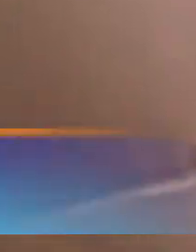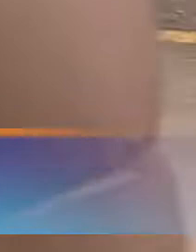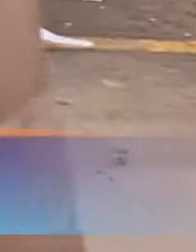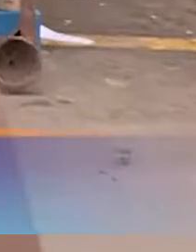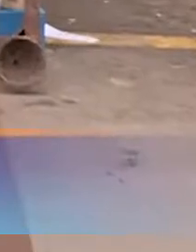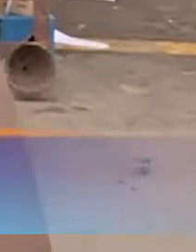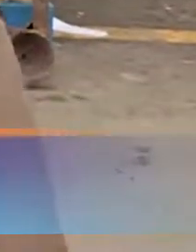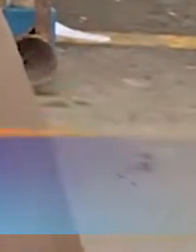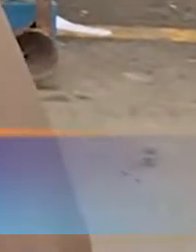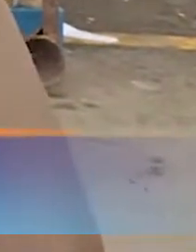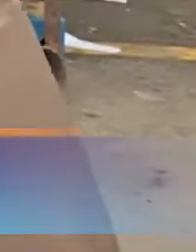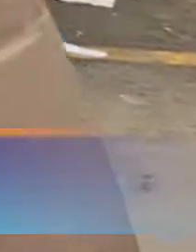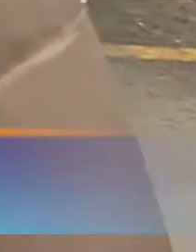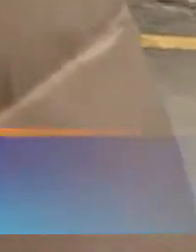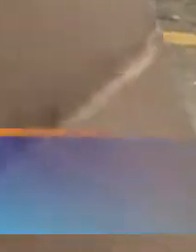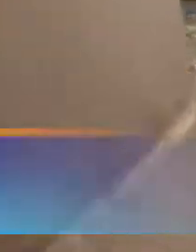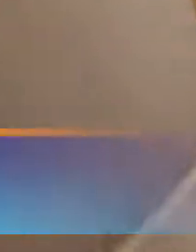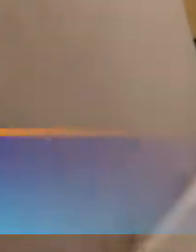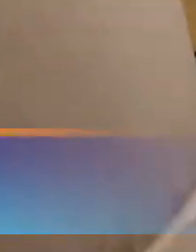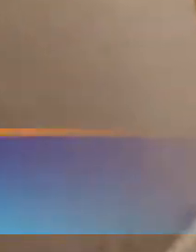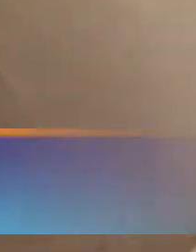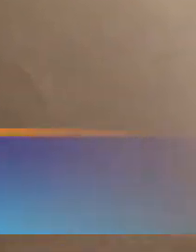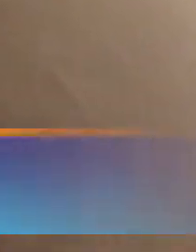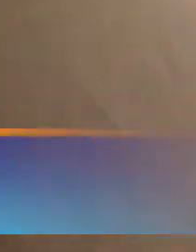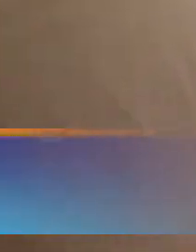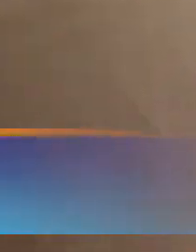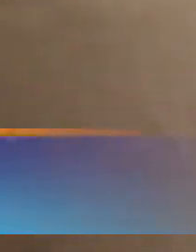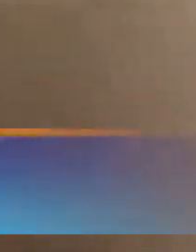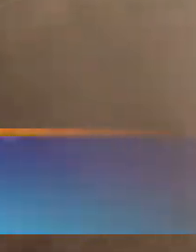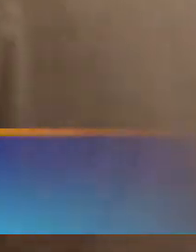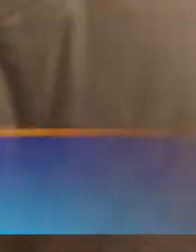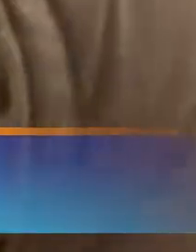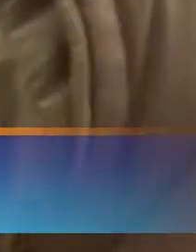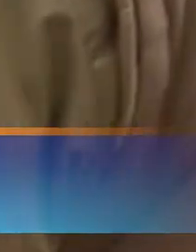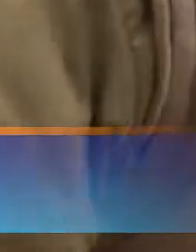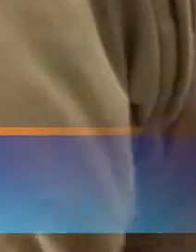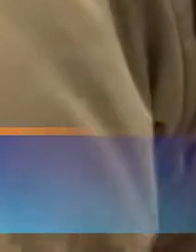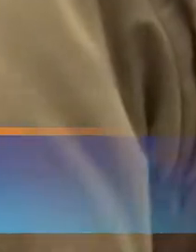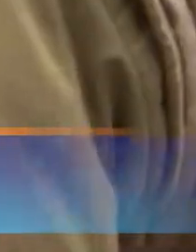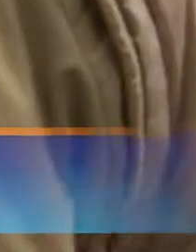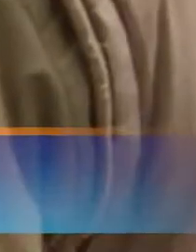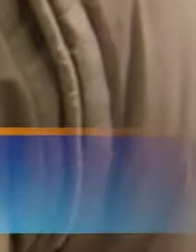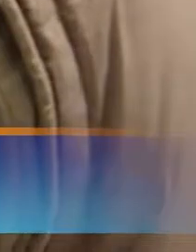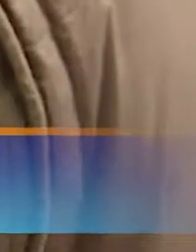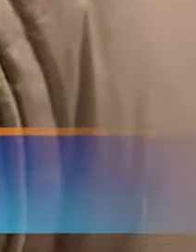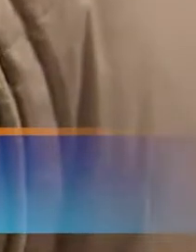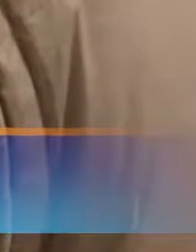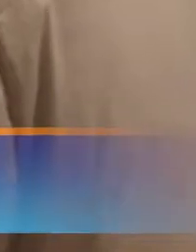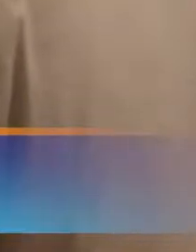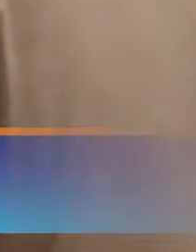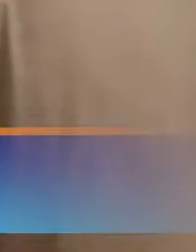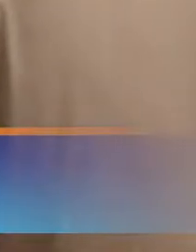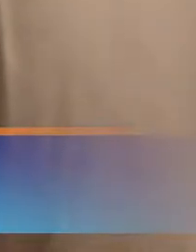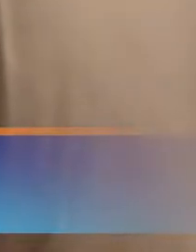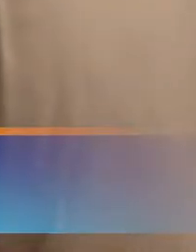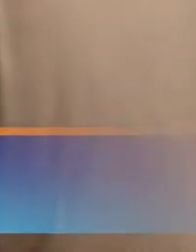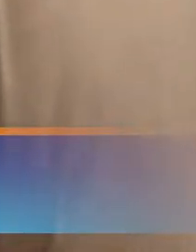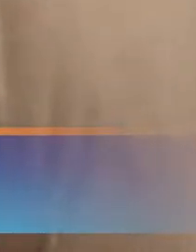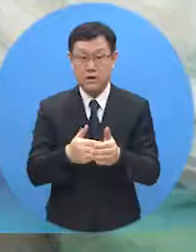안녕하세요. 잘 계셨어요? 그래도 추워도 명절이니까. 덕분에 잘 보내고 있습니다. 아 그래요? 많이